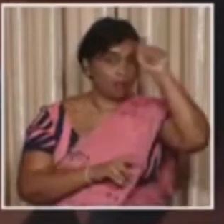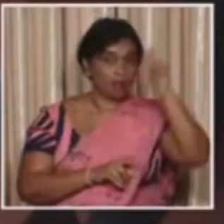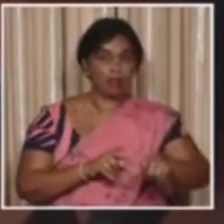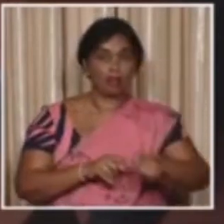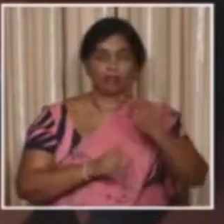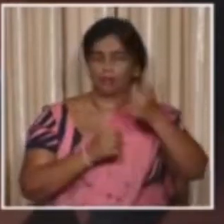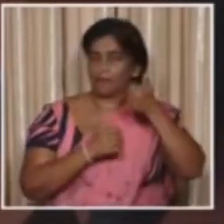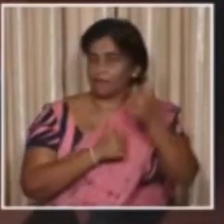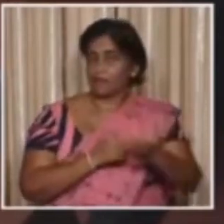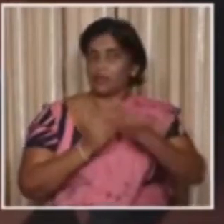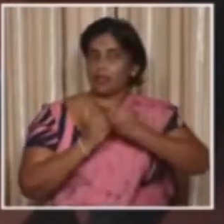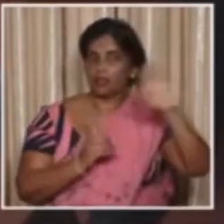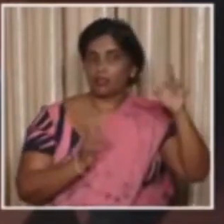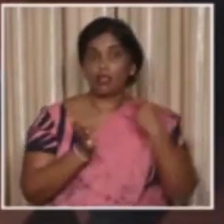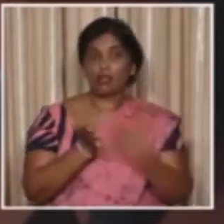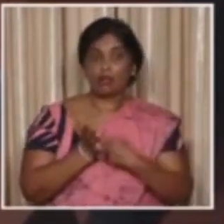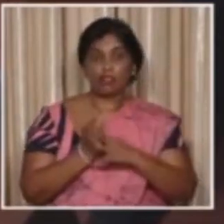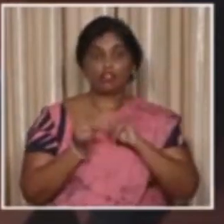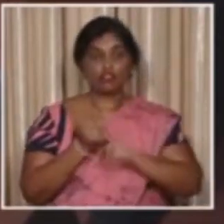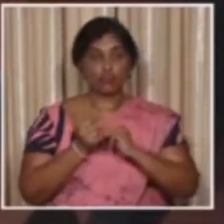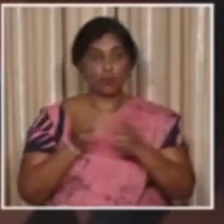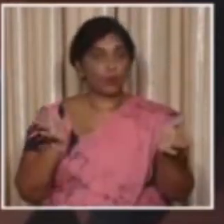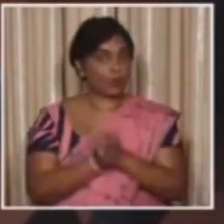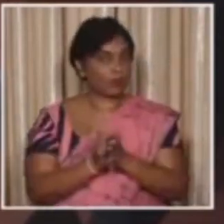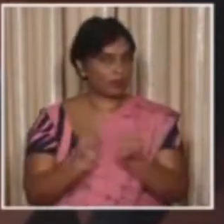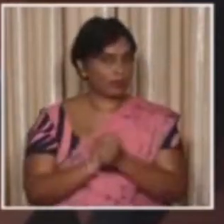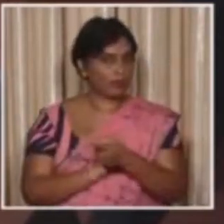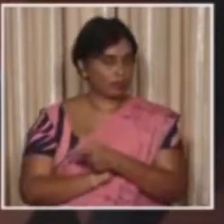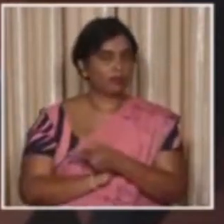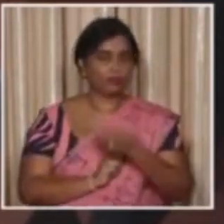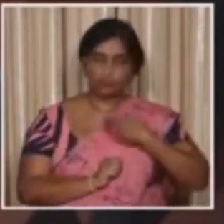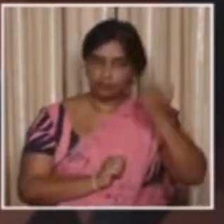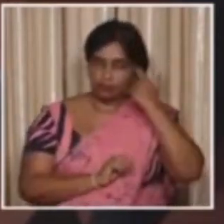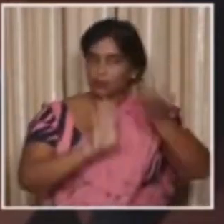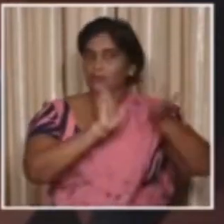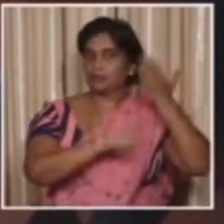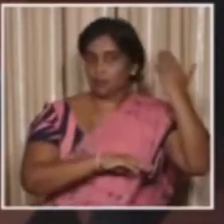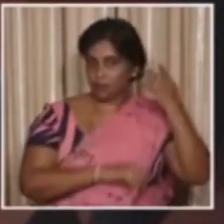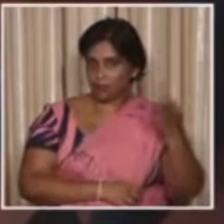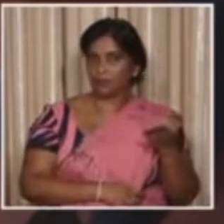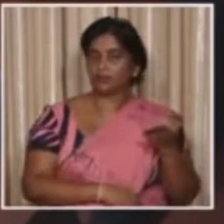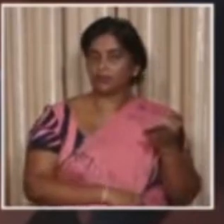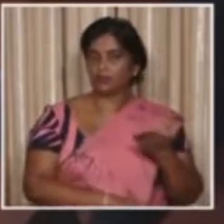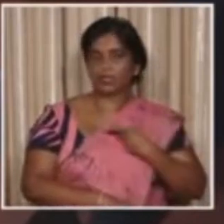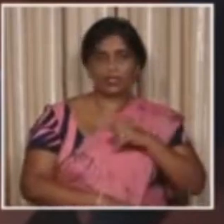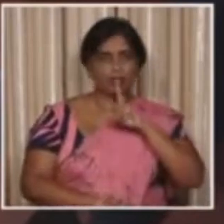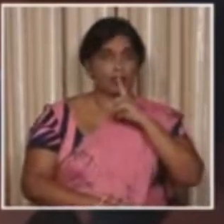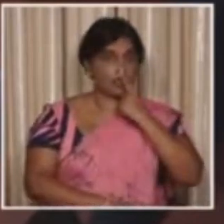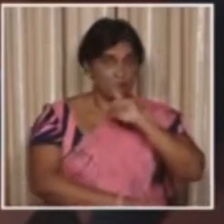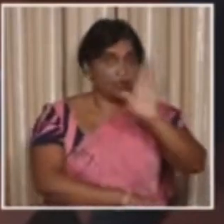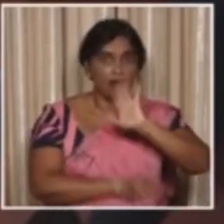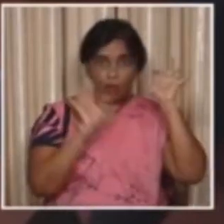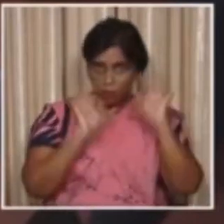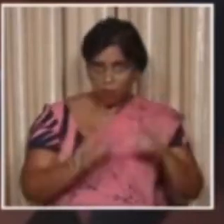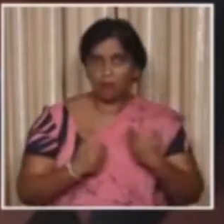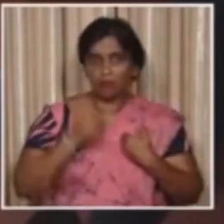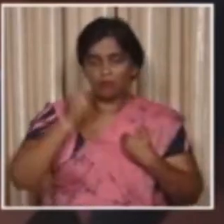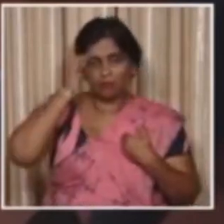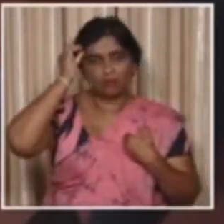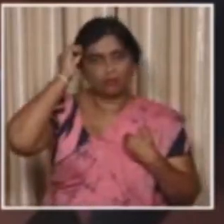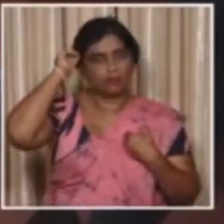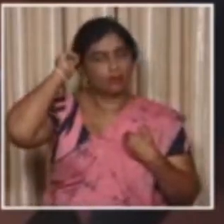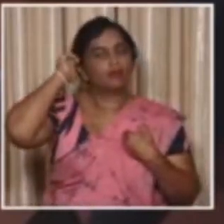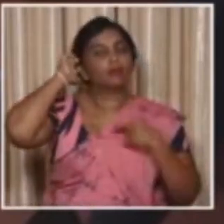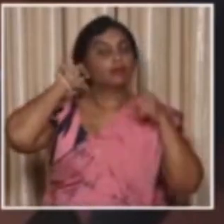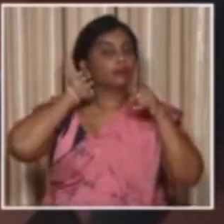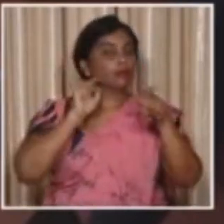හරින්න රණතුංගලා සුමතිපාල එකට වැඩ කරේ ඒක අපි දන්නවා ඉතිහාසෙ ඒ අපිට කියන්න එපා කියලාද කියන්නේ